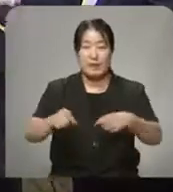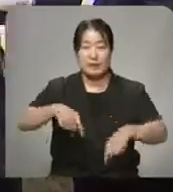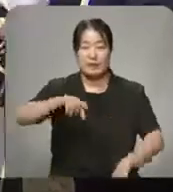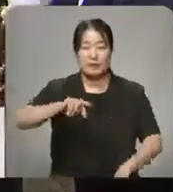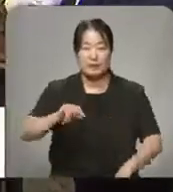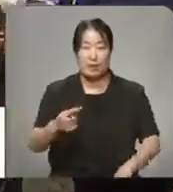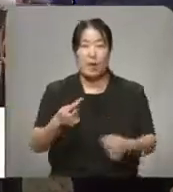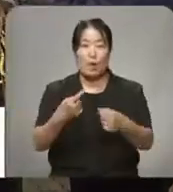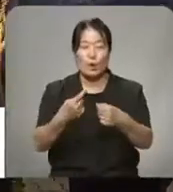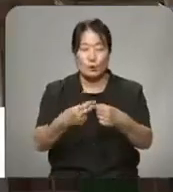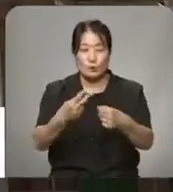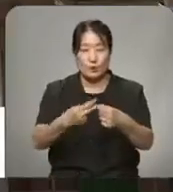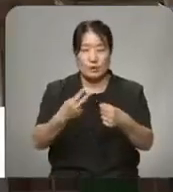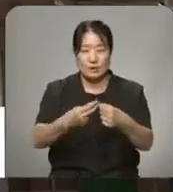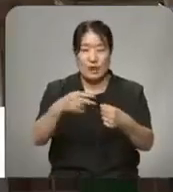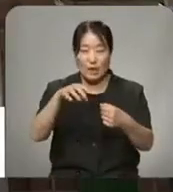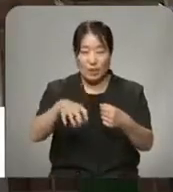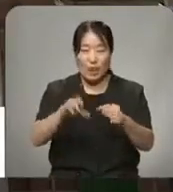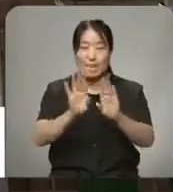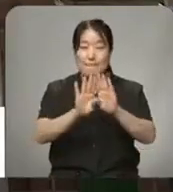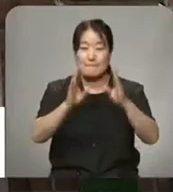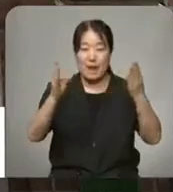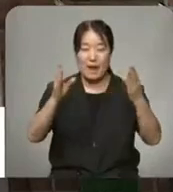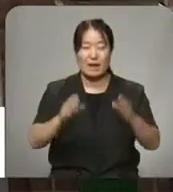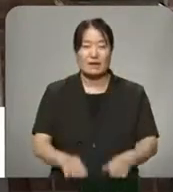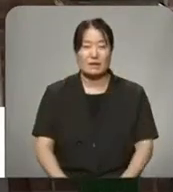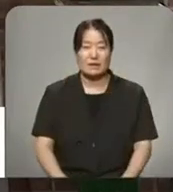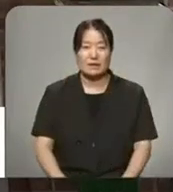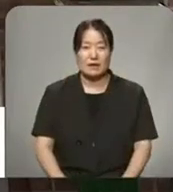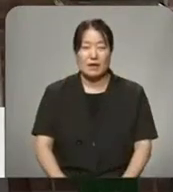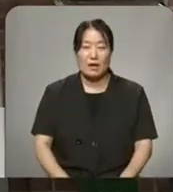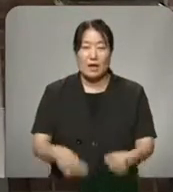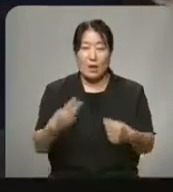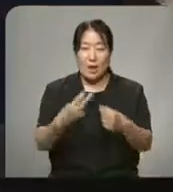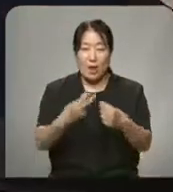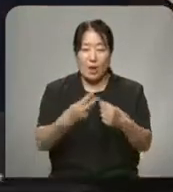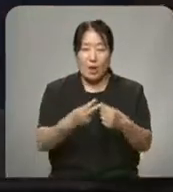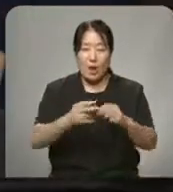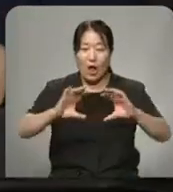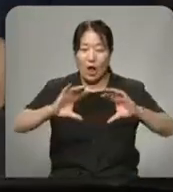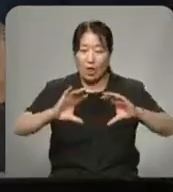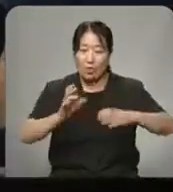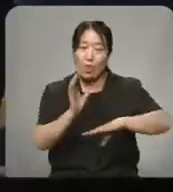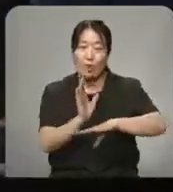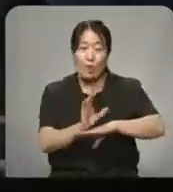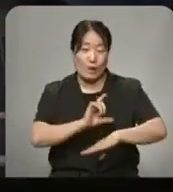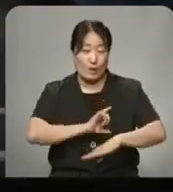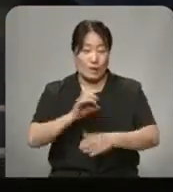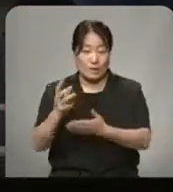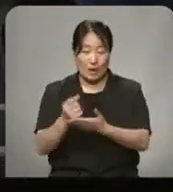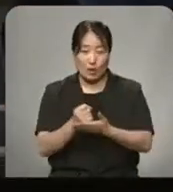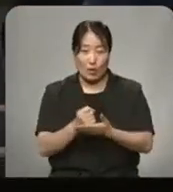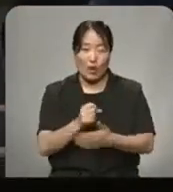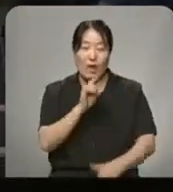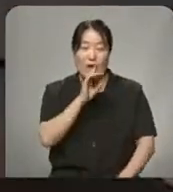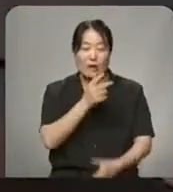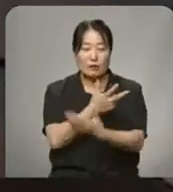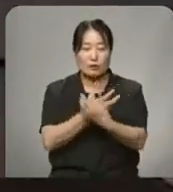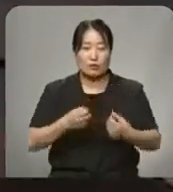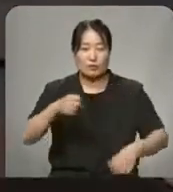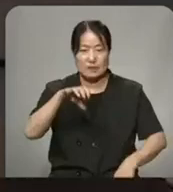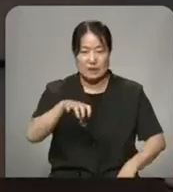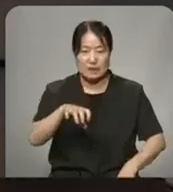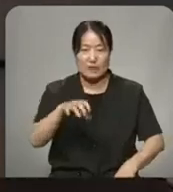강원특별자치도 제2청사 시대가 막을 올렸습니다. 제2청사는 글로벌 본부라는 공식 명칭으로 강릉 주문진에서 첫